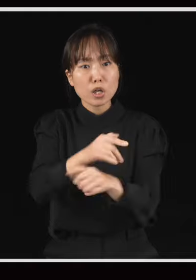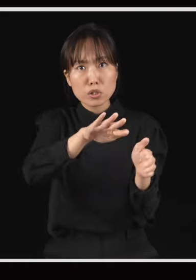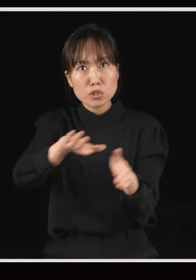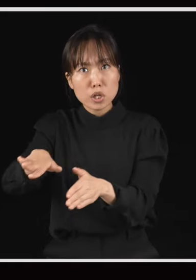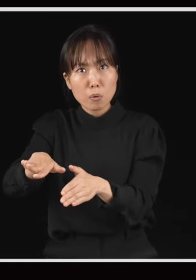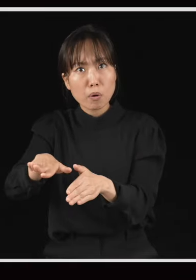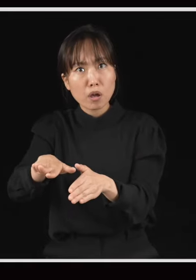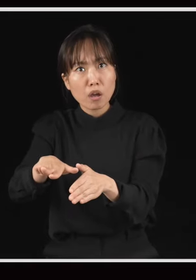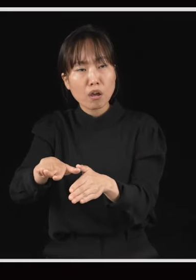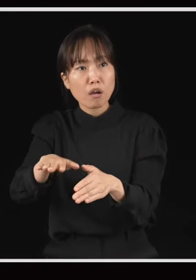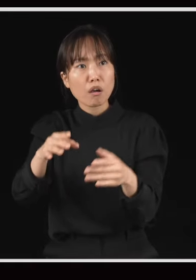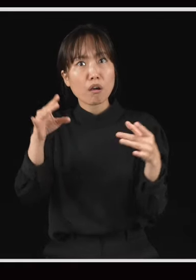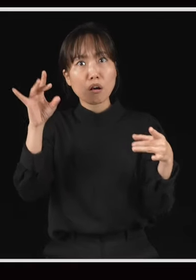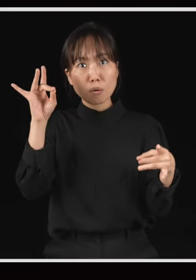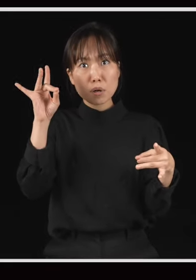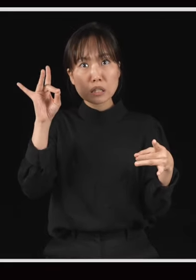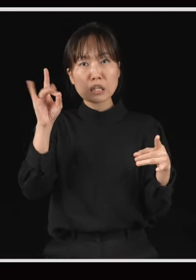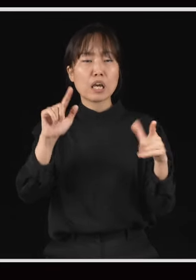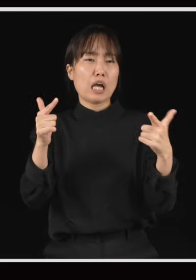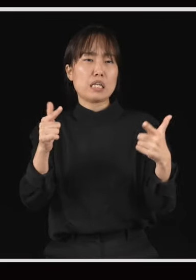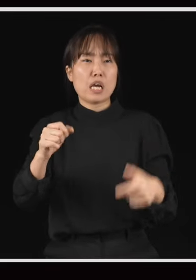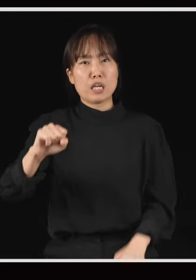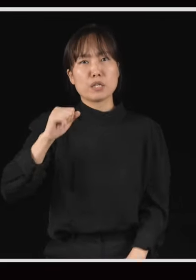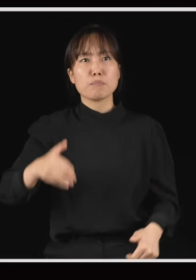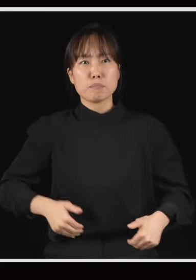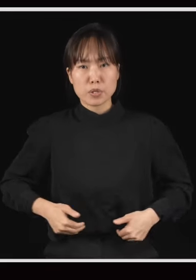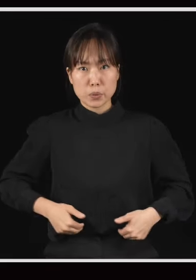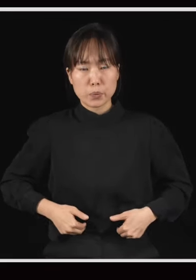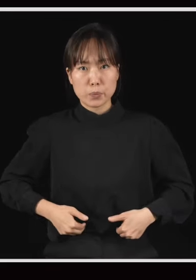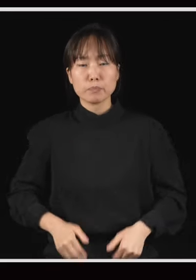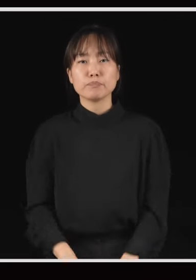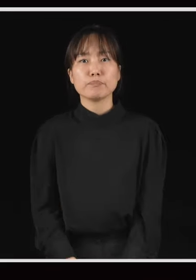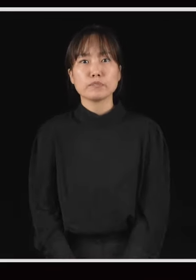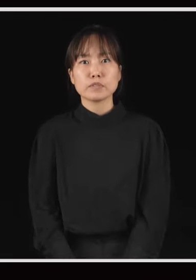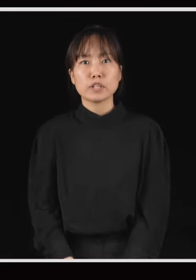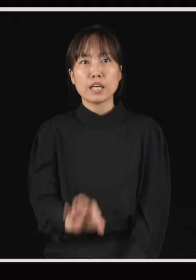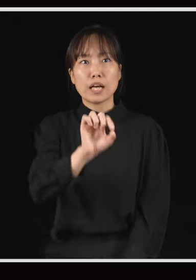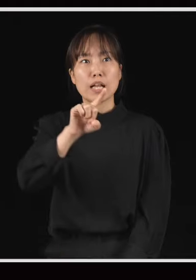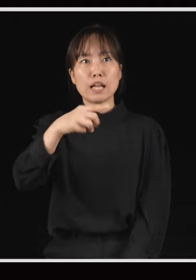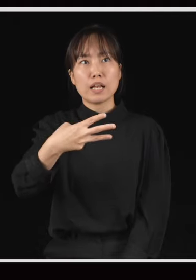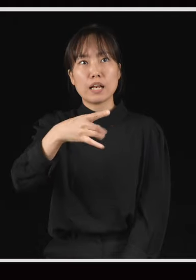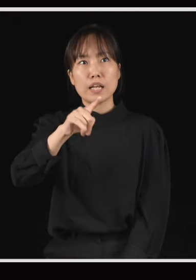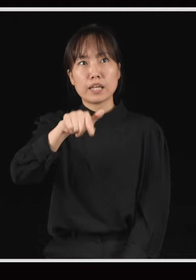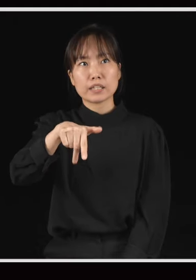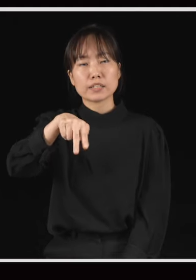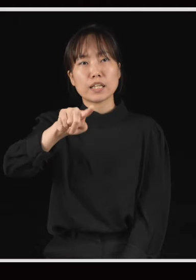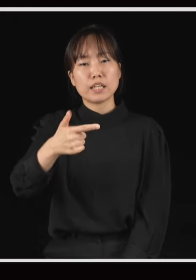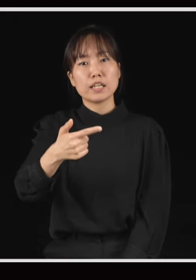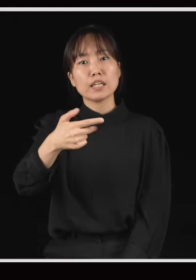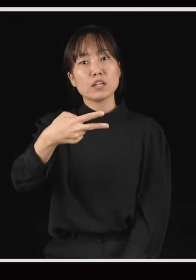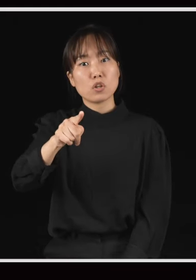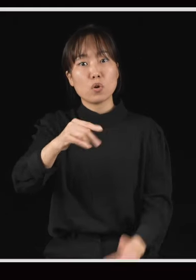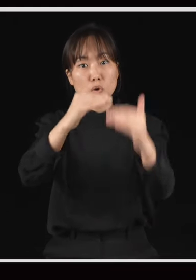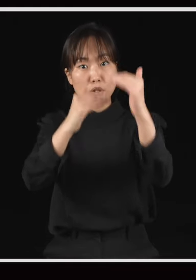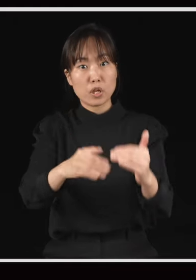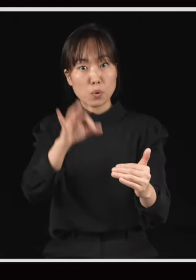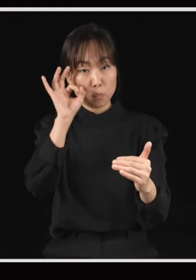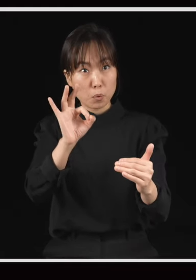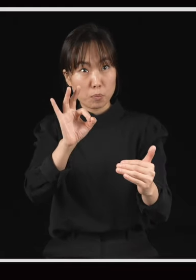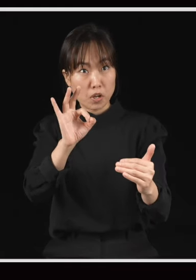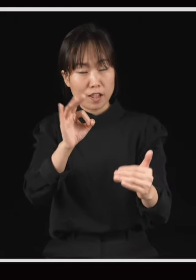몸을 나머지 23시간 동안 사용을 합니다. 그래서 알렉산더 테크닉에서는 자기의 사용이라는 얘기를 하거든요. 자기의